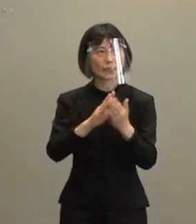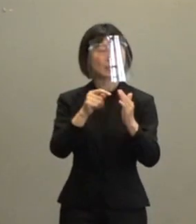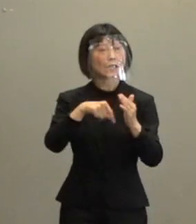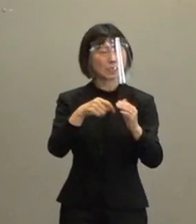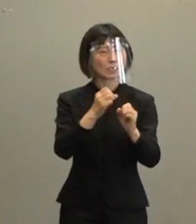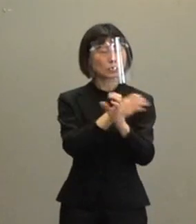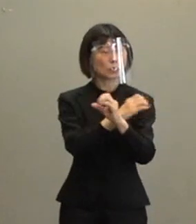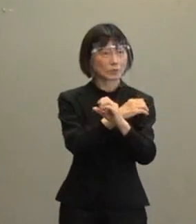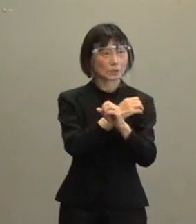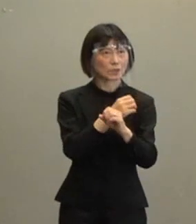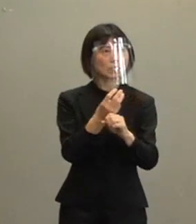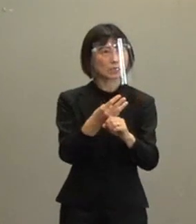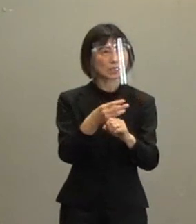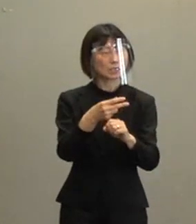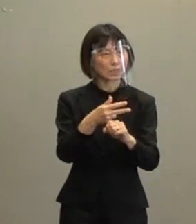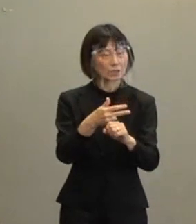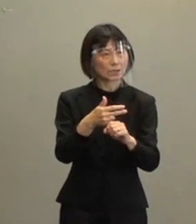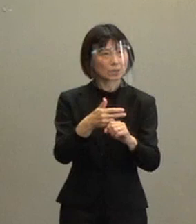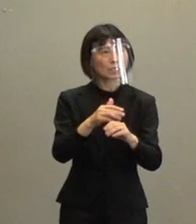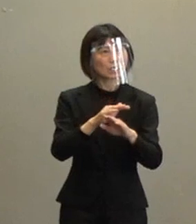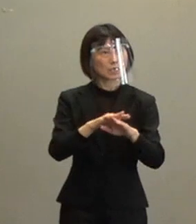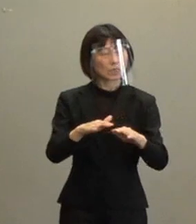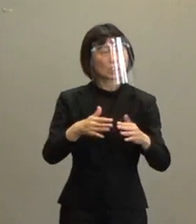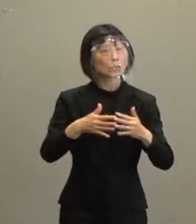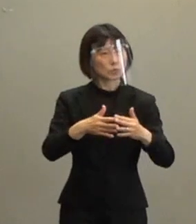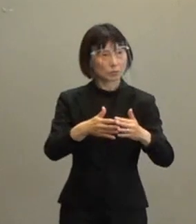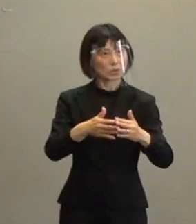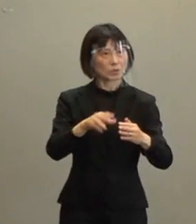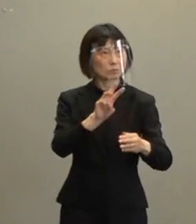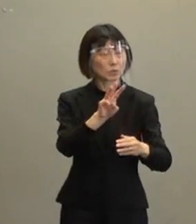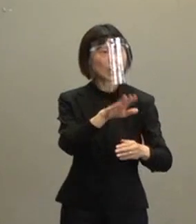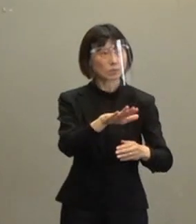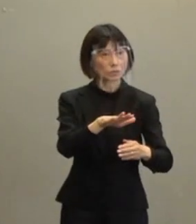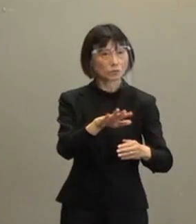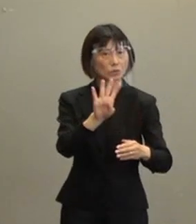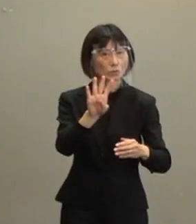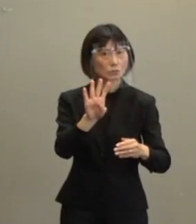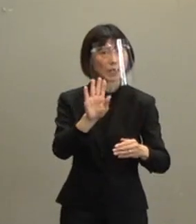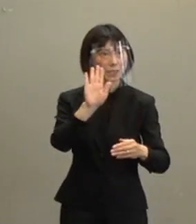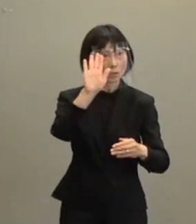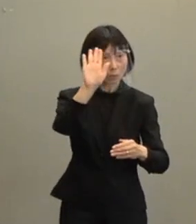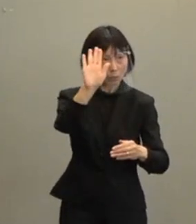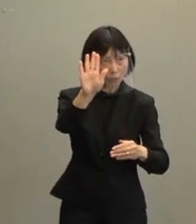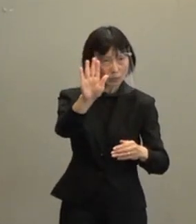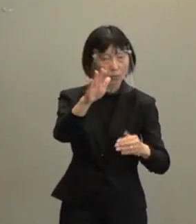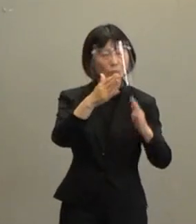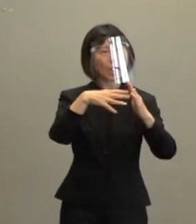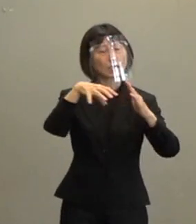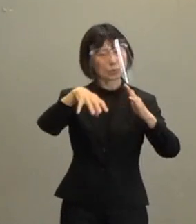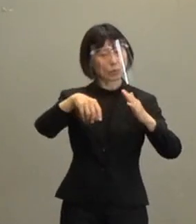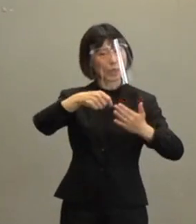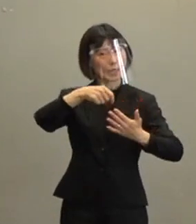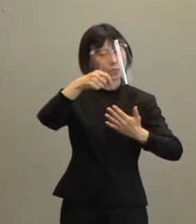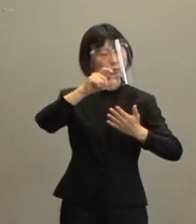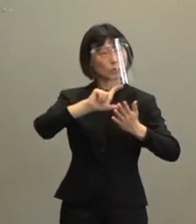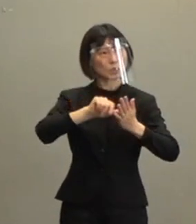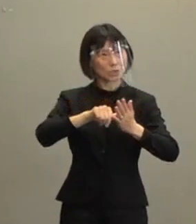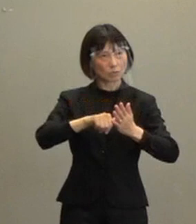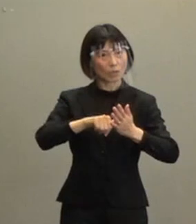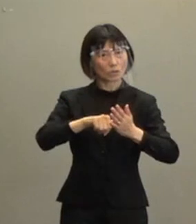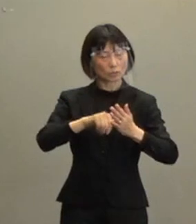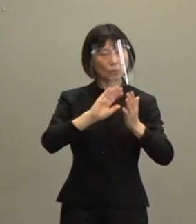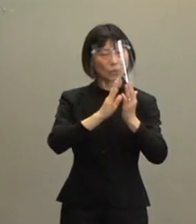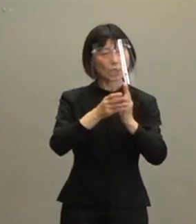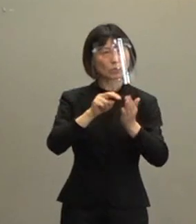銚子、泉、九十九里沖って3つ出てきてますけども、4つ目以降の海域を選ぶことになる場合に、その